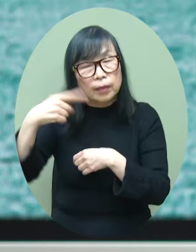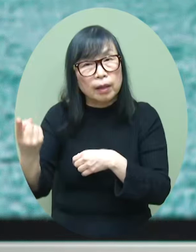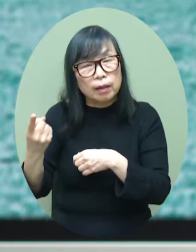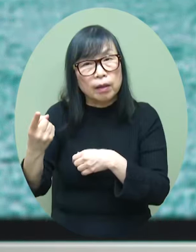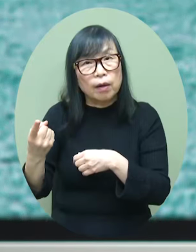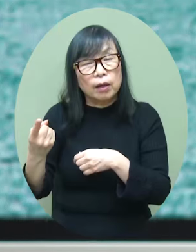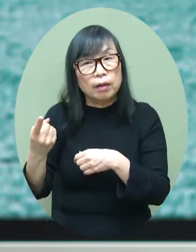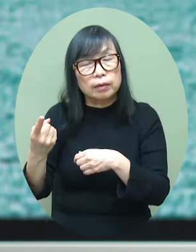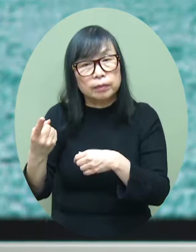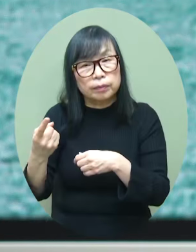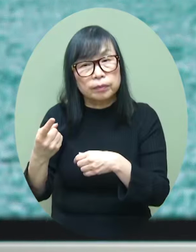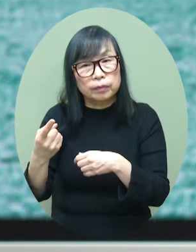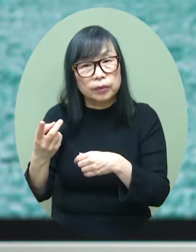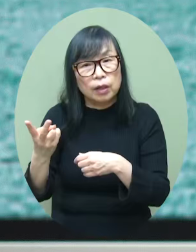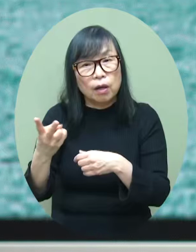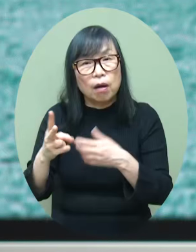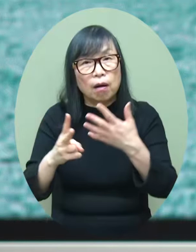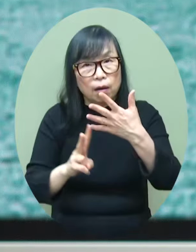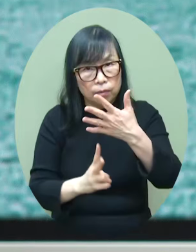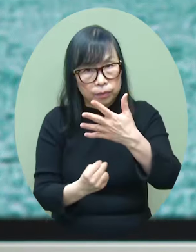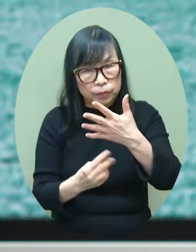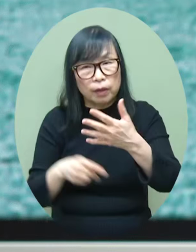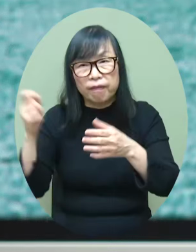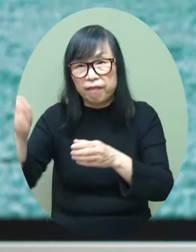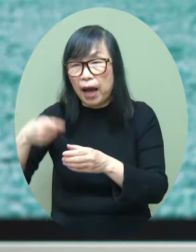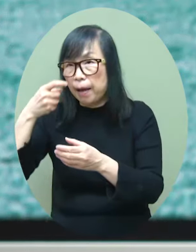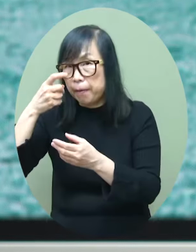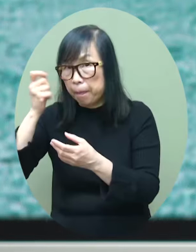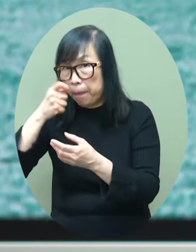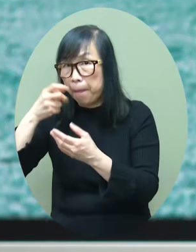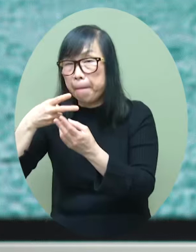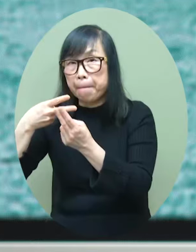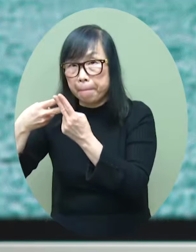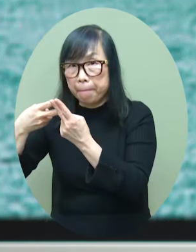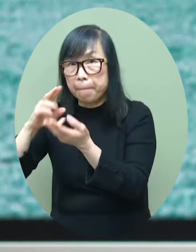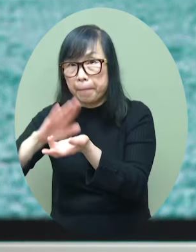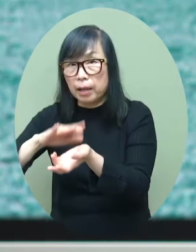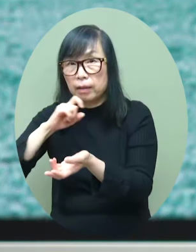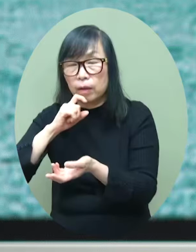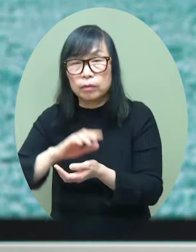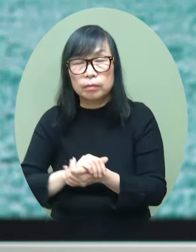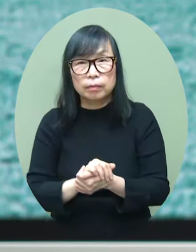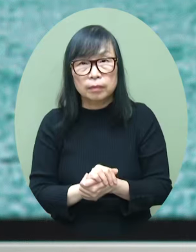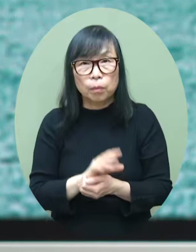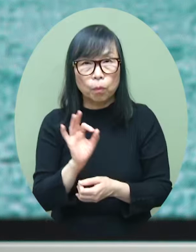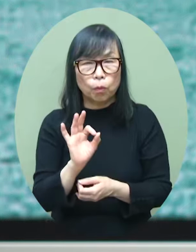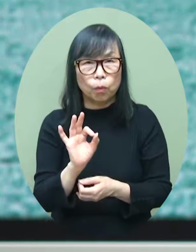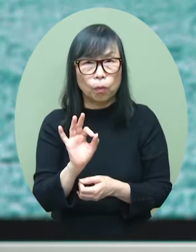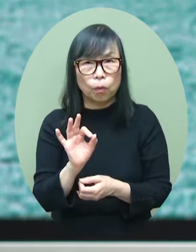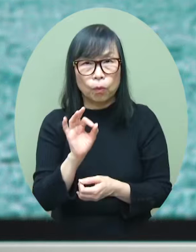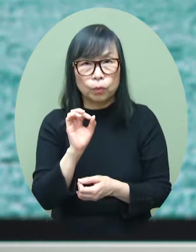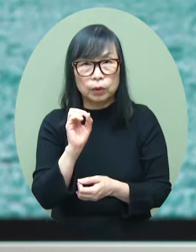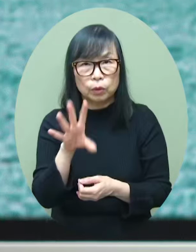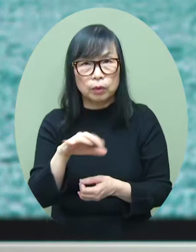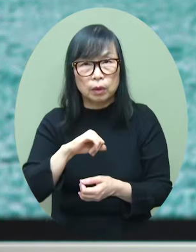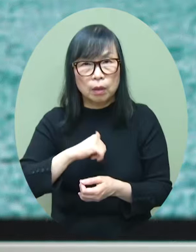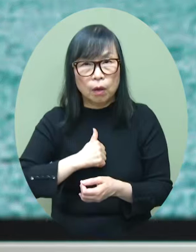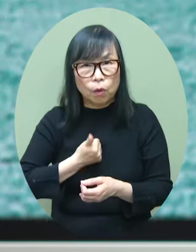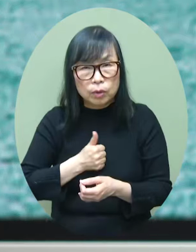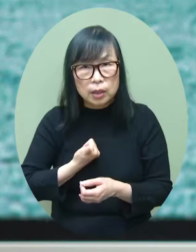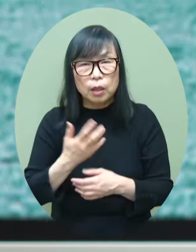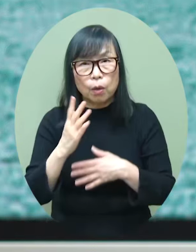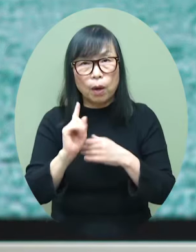都係兩位都係二十號快速檢測陽性嘅。咁暫時我哋就冇話需要叫啲老師啊，或者其